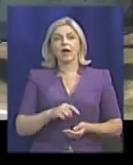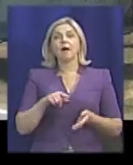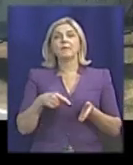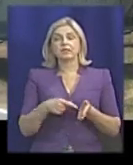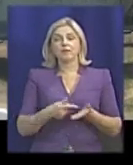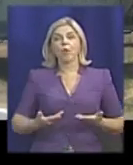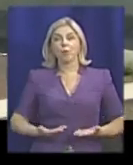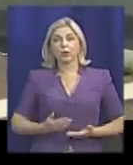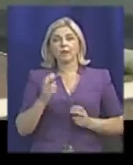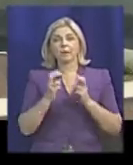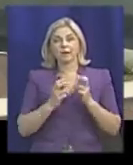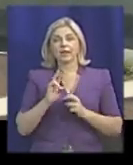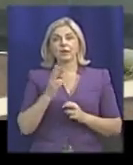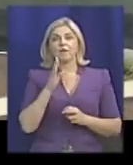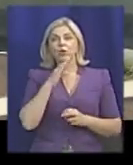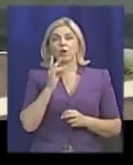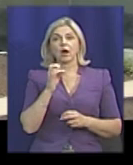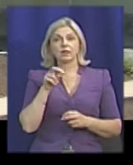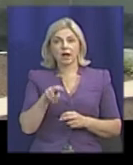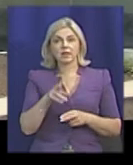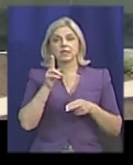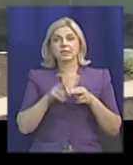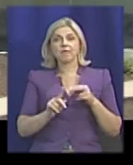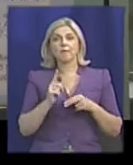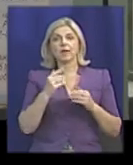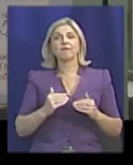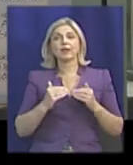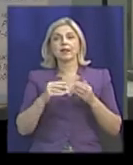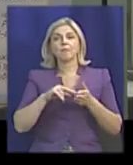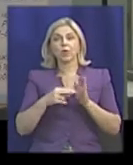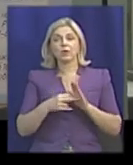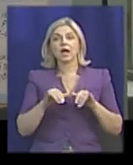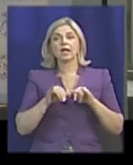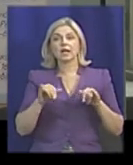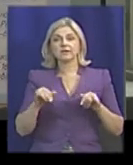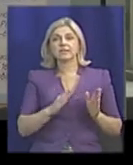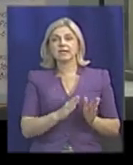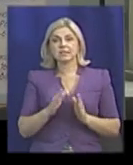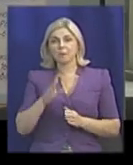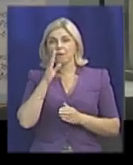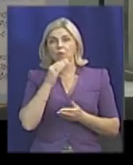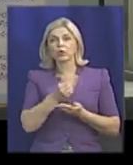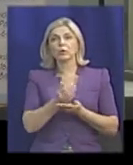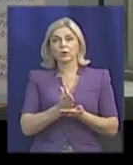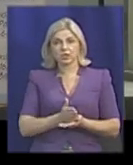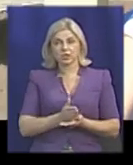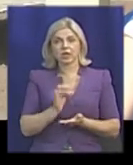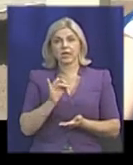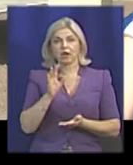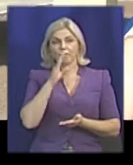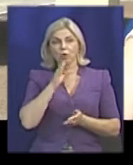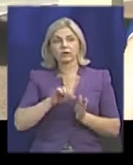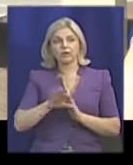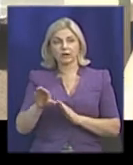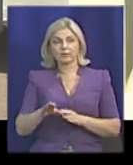комунальне підприємство «Миколаївводоканал» завершило перший етап проєкту – розвиток системи водопостачання та водовідведення. Будівельний час